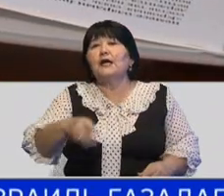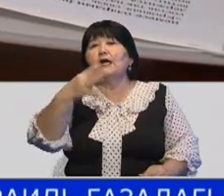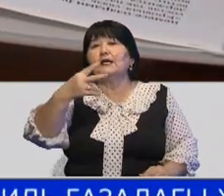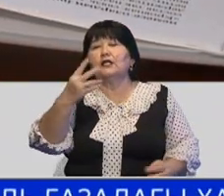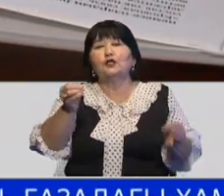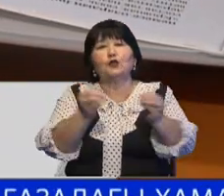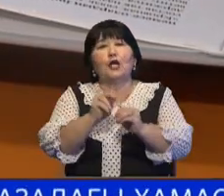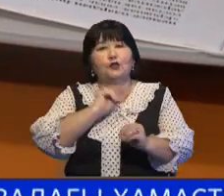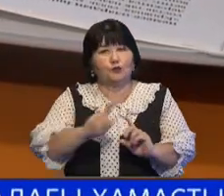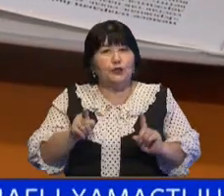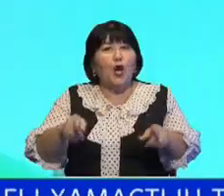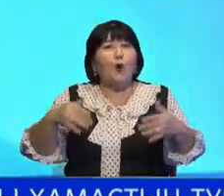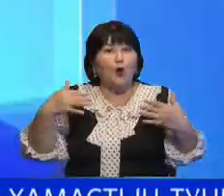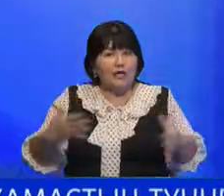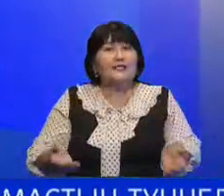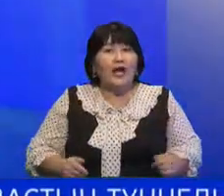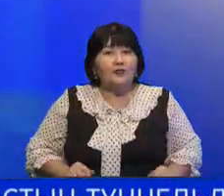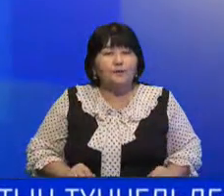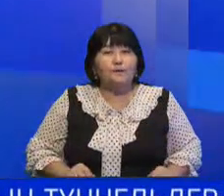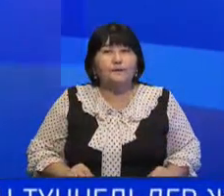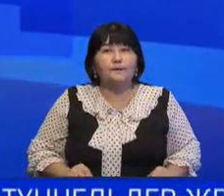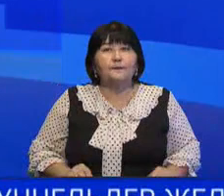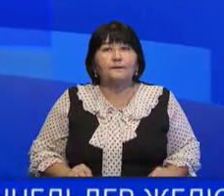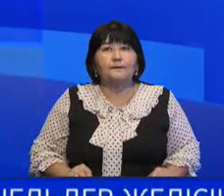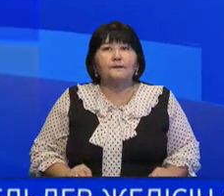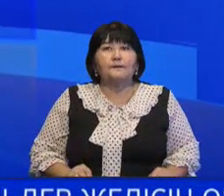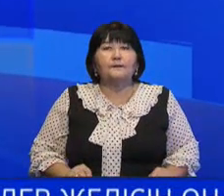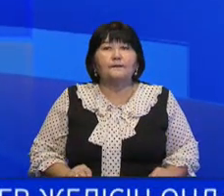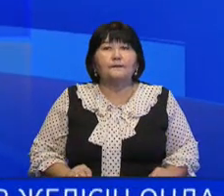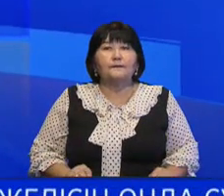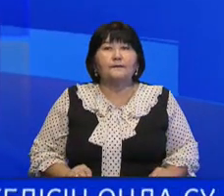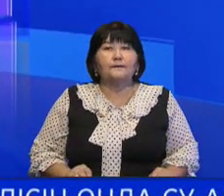1042-сі тұрақты жұмысқа орналасқан. Елдос Асан, Талғат Әлменов, Төреған Қожахметов, Қызылорда телеарнасы.